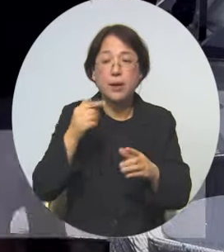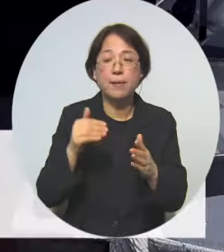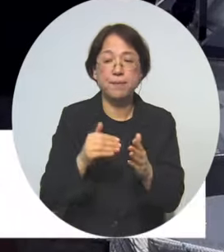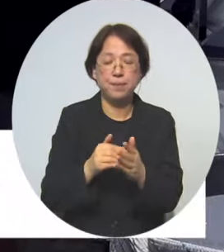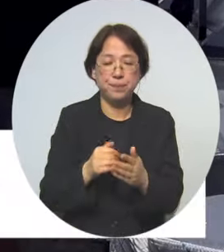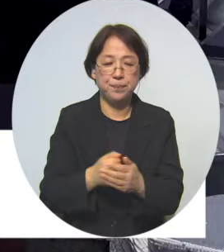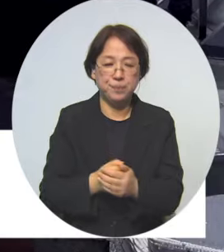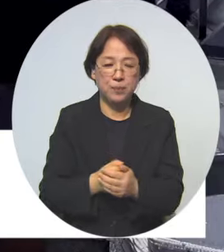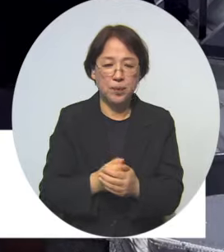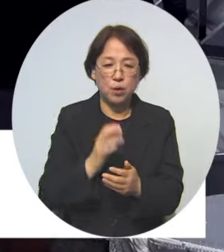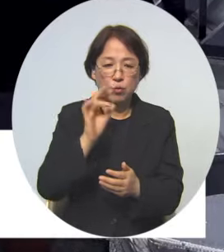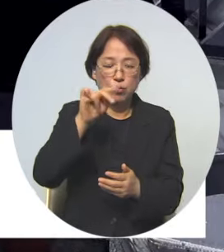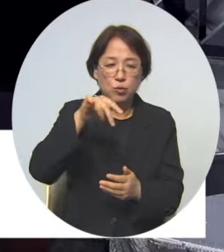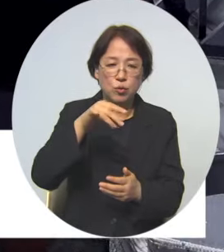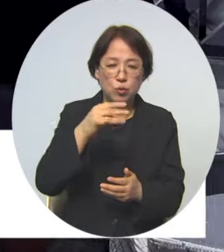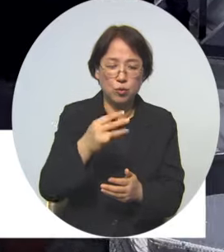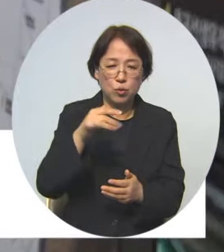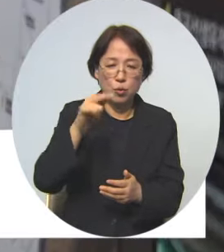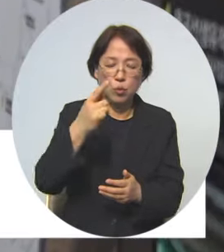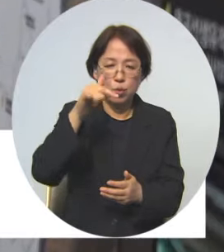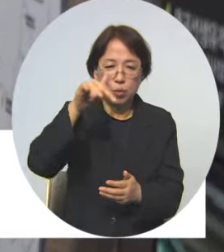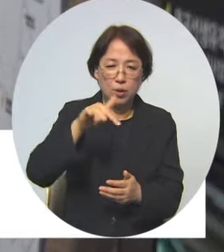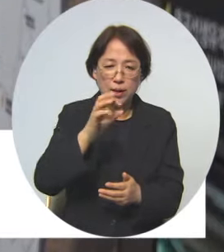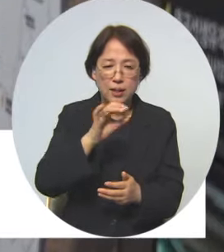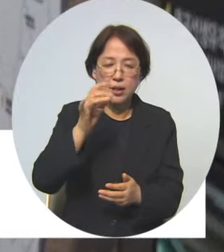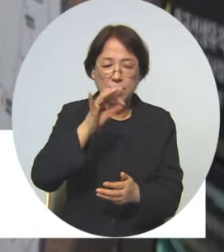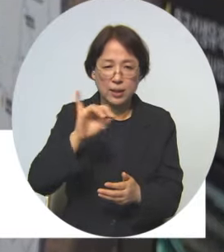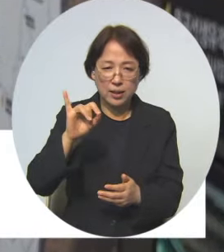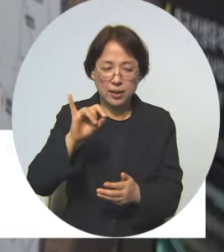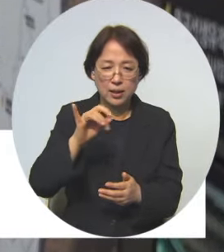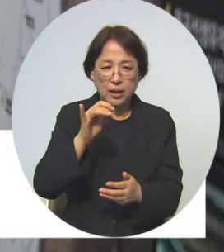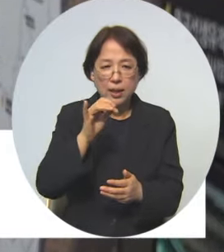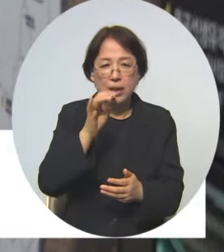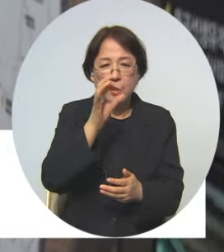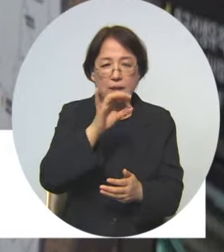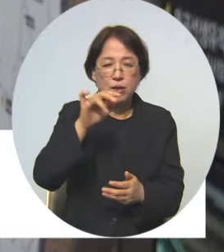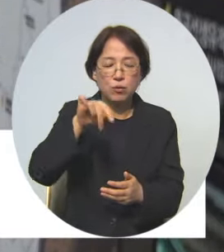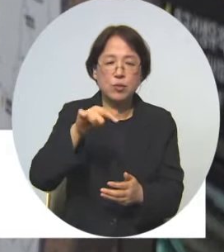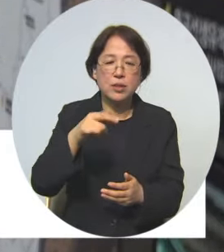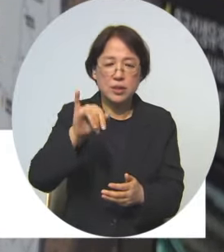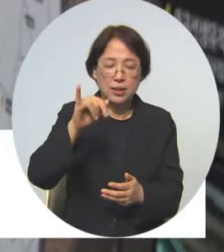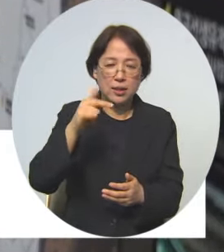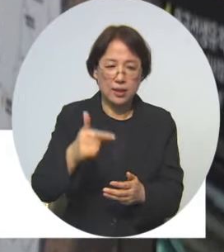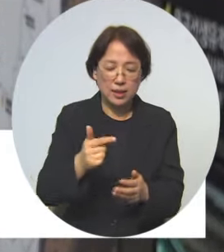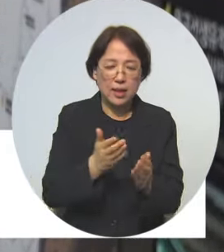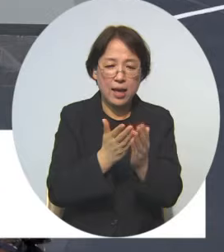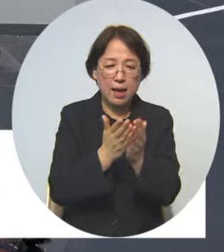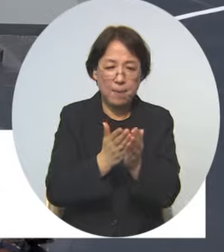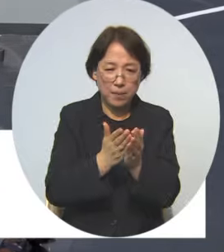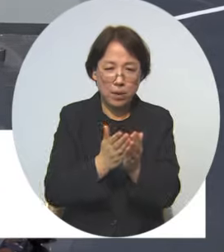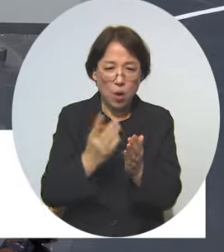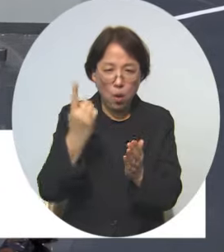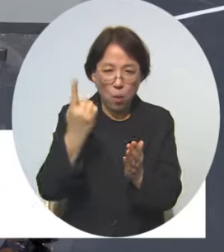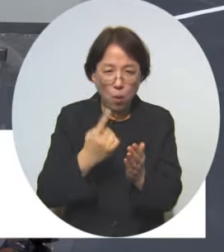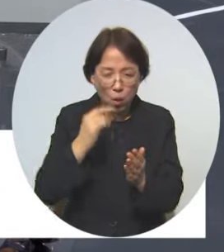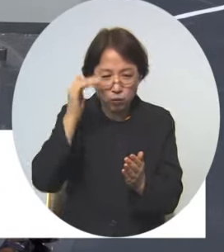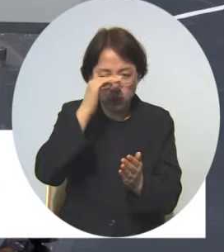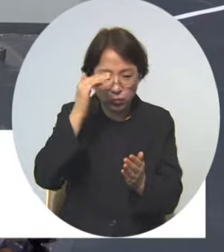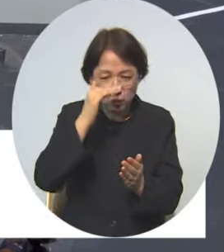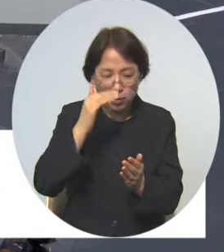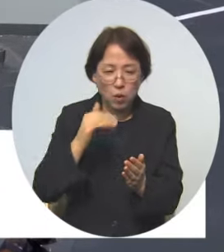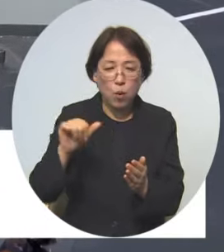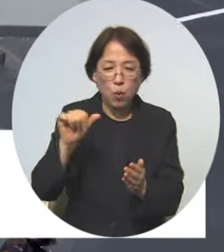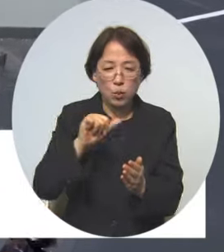이지스 구축함인 율곡 이해함과 구축함인 충무공 이순신함 등 우리 해군 함정에 다녀간 관람객은 5천 명을